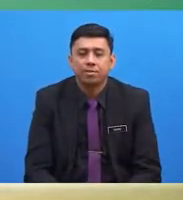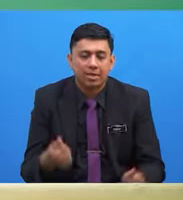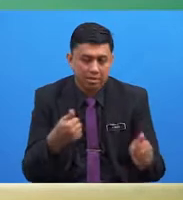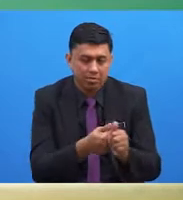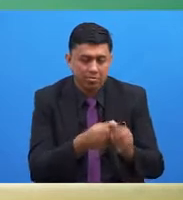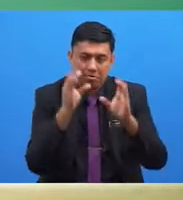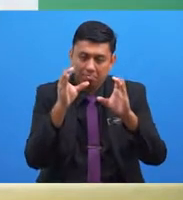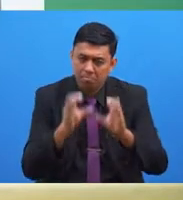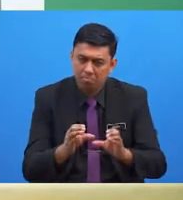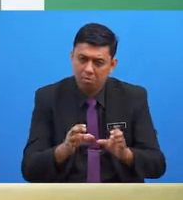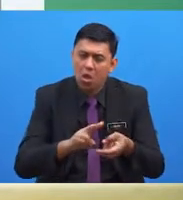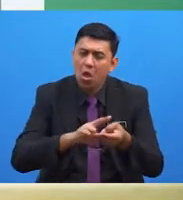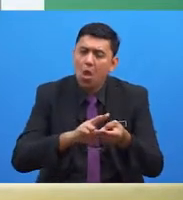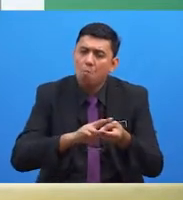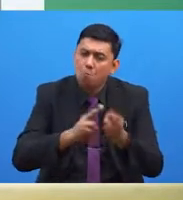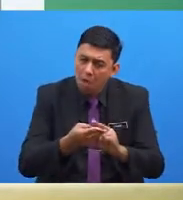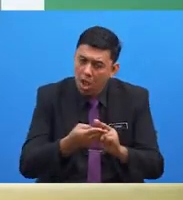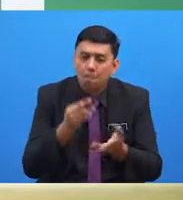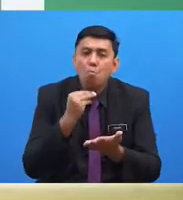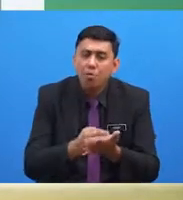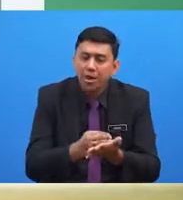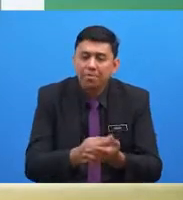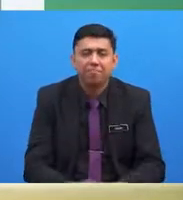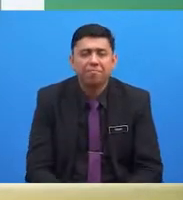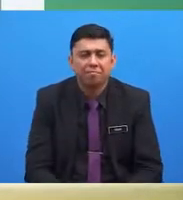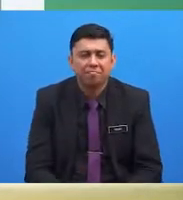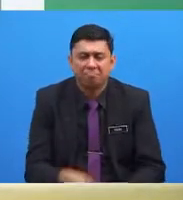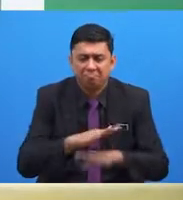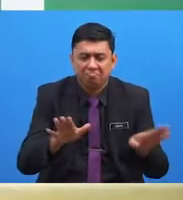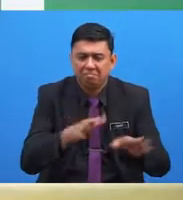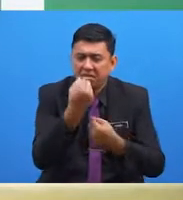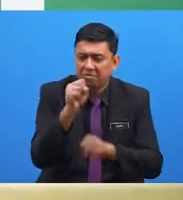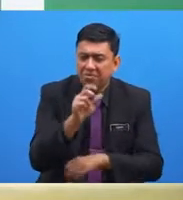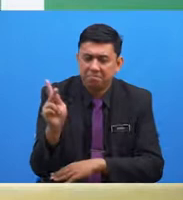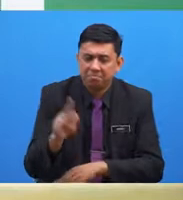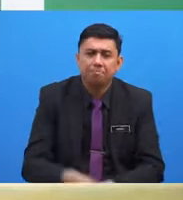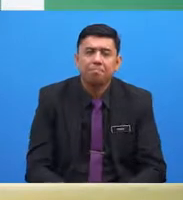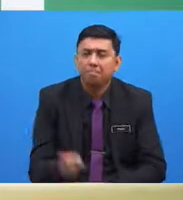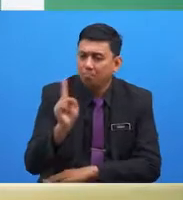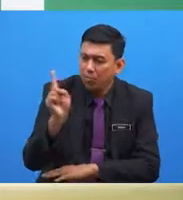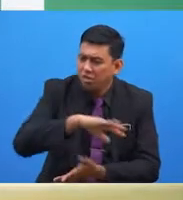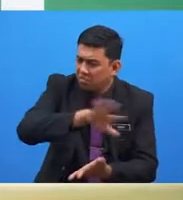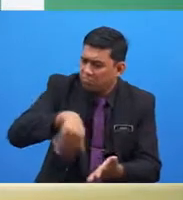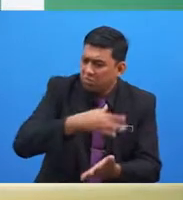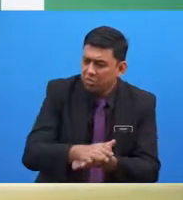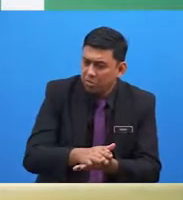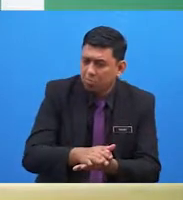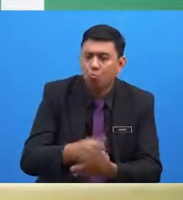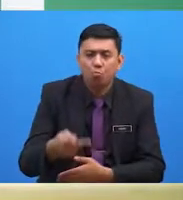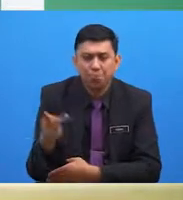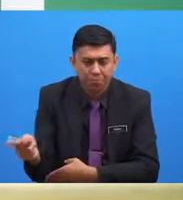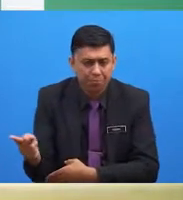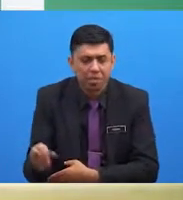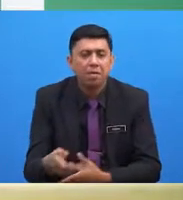Mengikut kaedah modal berubah pula, akaun semasa tidak perlu disediakan, di mana semua item yang berkaitan